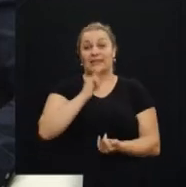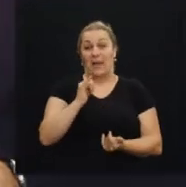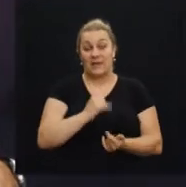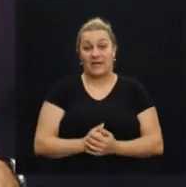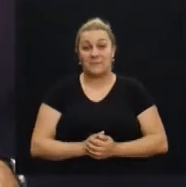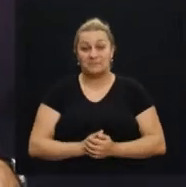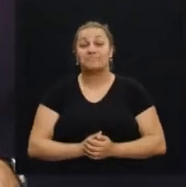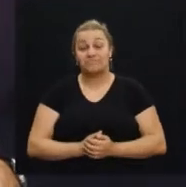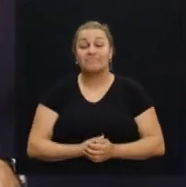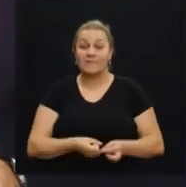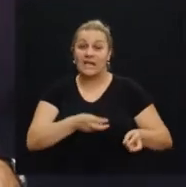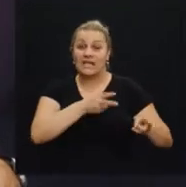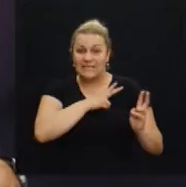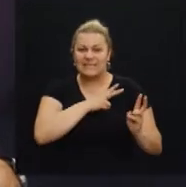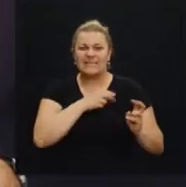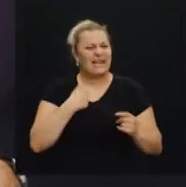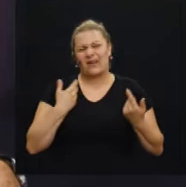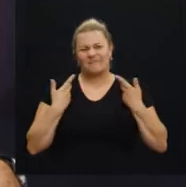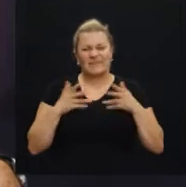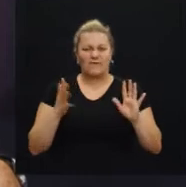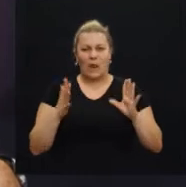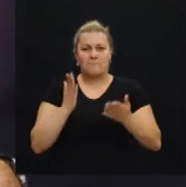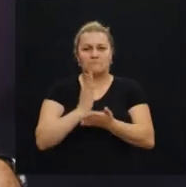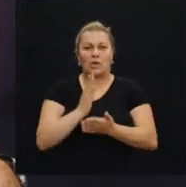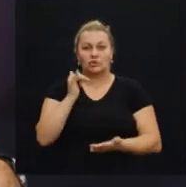Pa istina, to je, ja ne volim baš kamere,